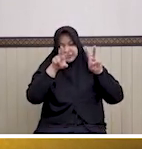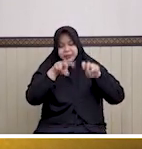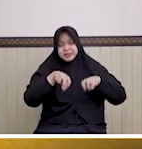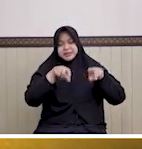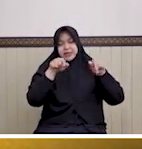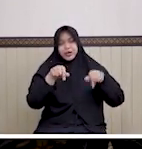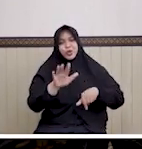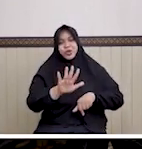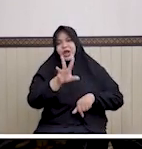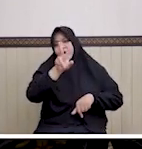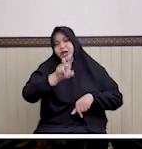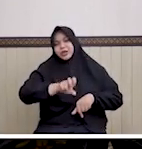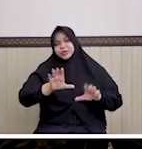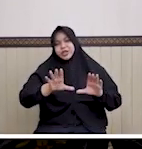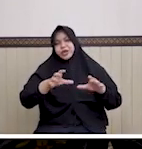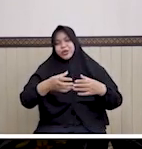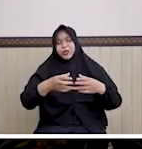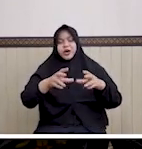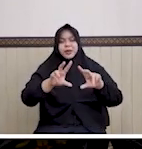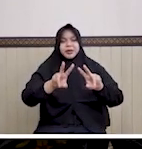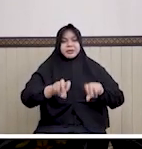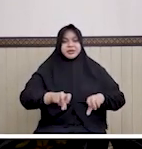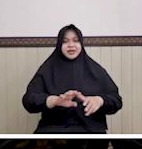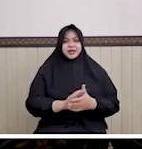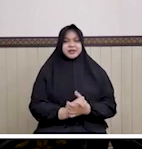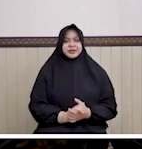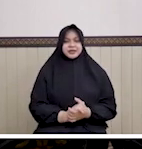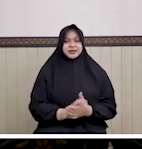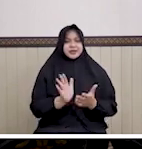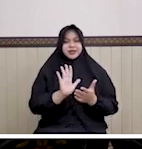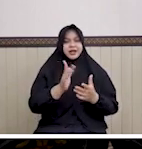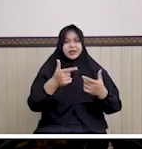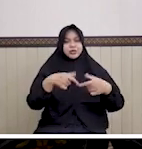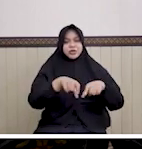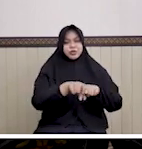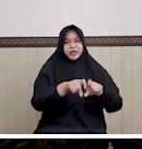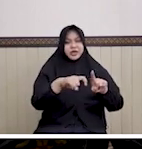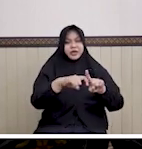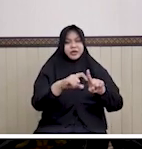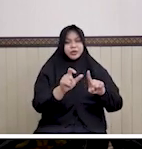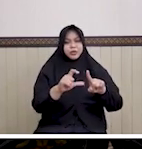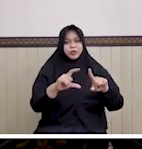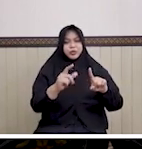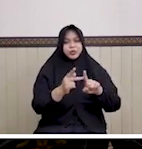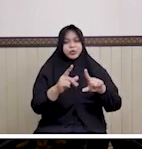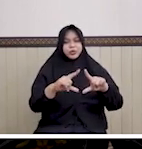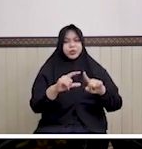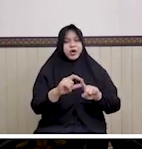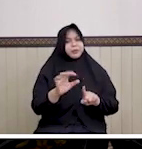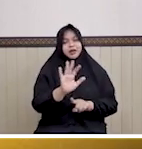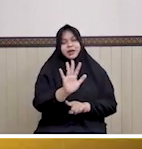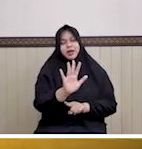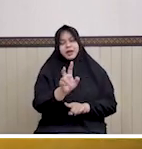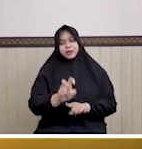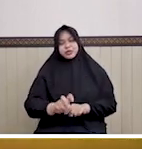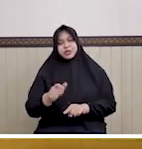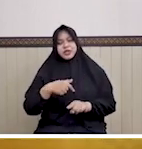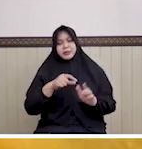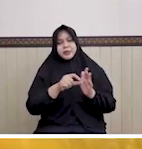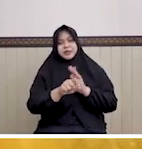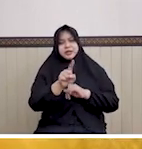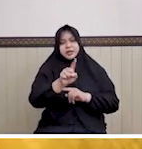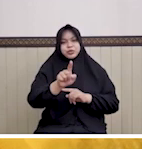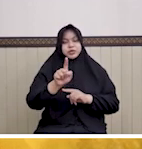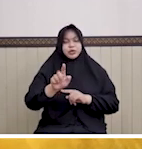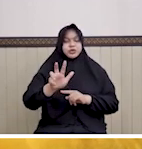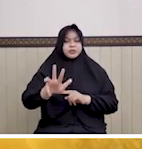di ruang ia tidak sesuai dengan kehendak Kenapa kami itu juga melakukan di pasal 119